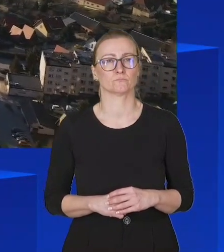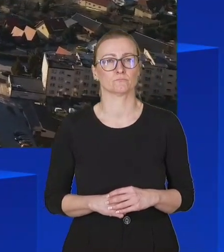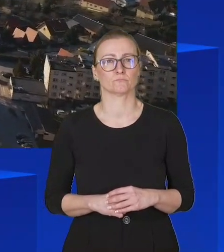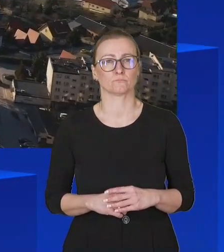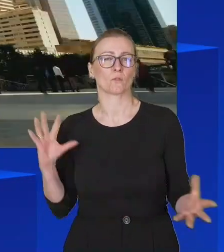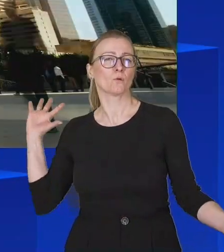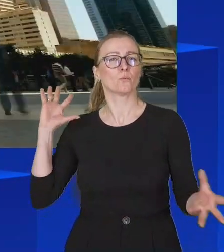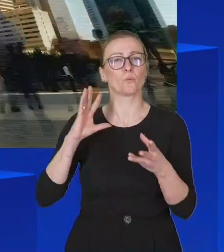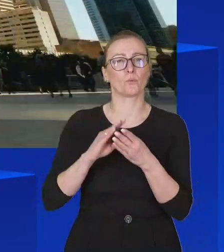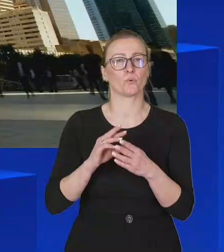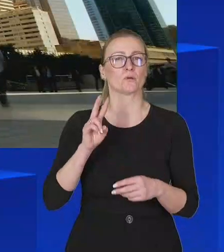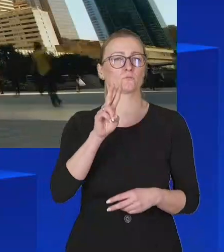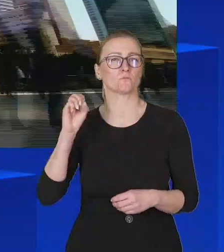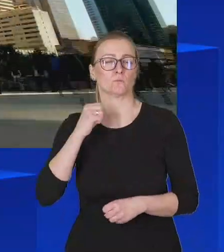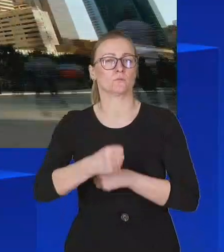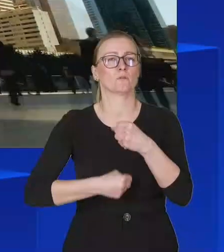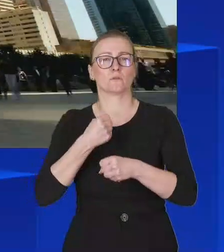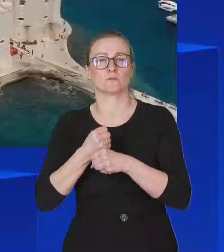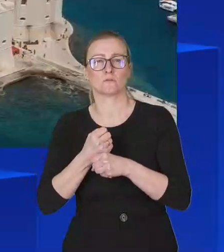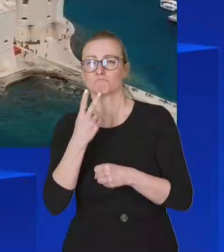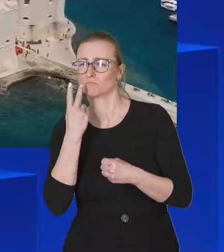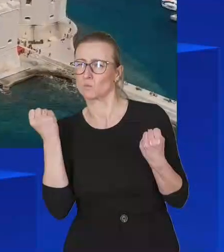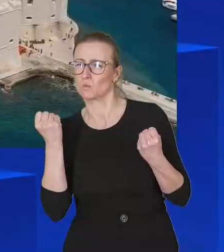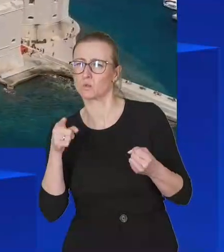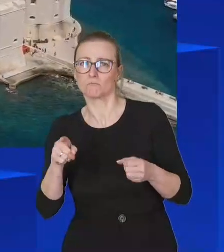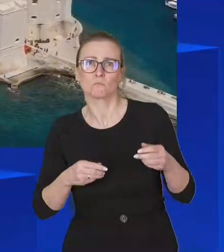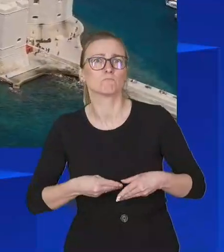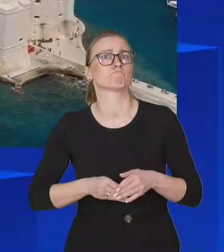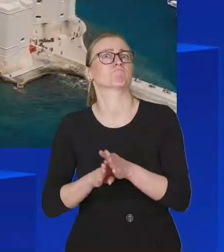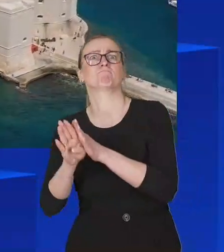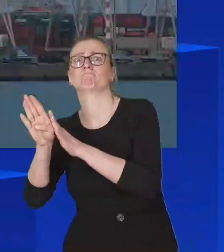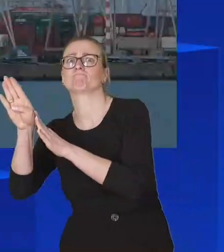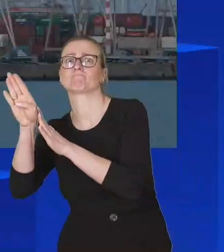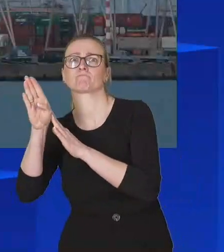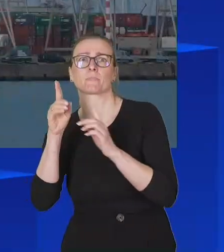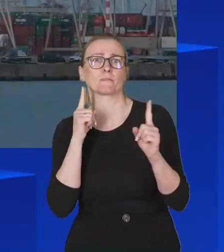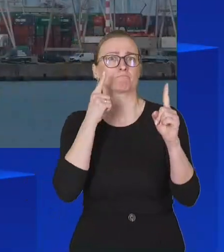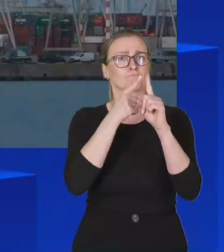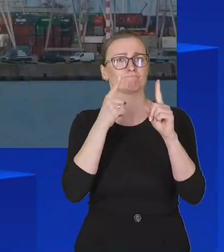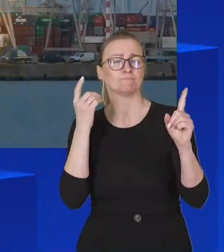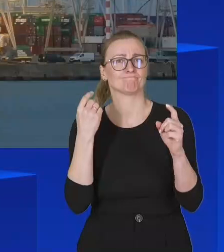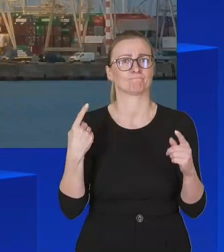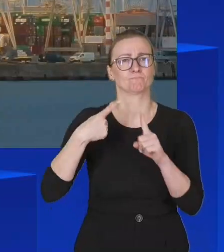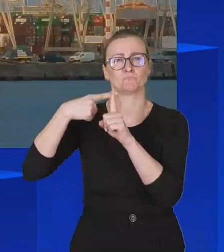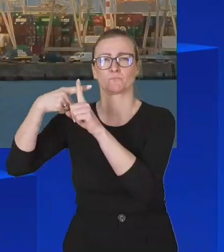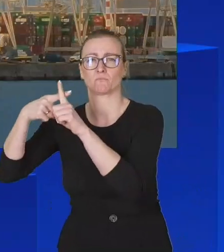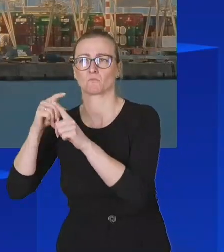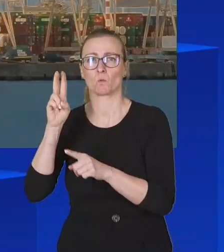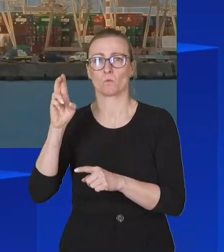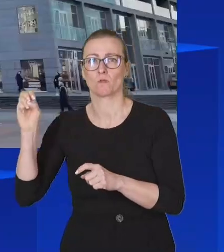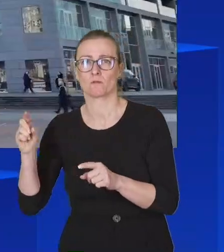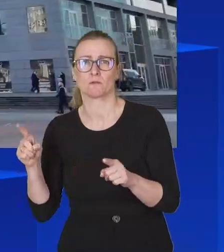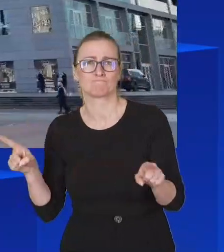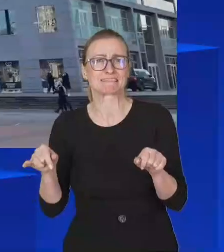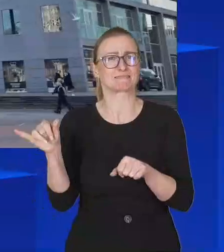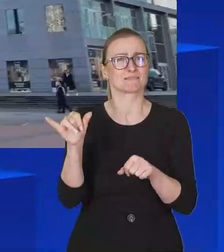Ostatnie 2 dekady to z jednej strony dynamiczny rozwój nowych krajów członkowskich Unii, z drugiej spadek gospodarczego znaczenia Unii